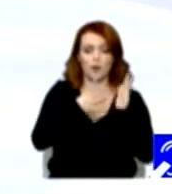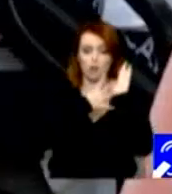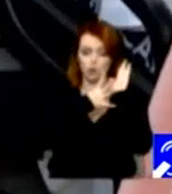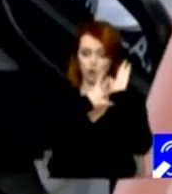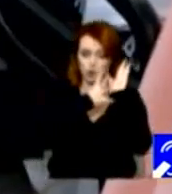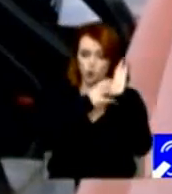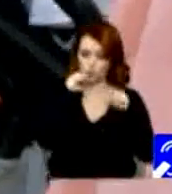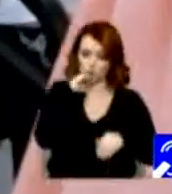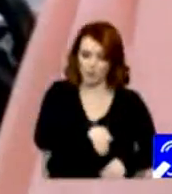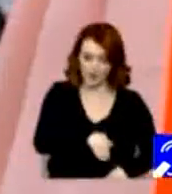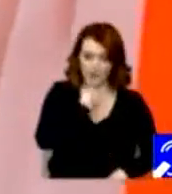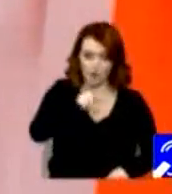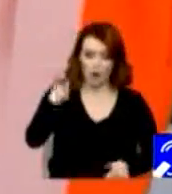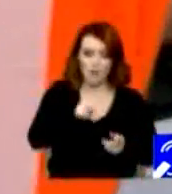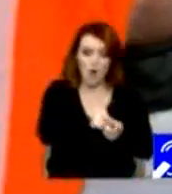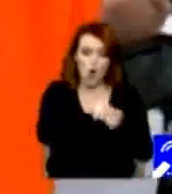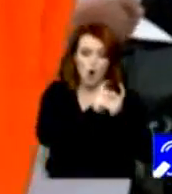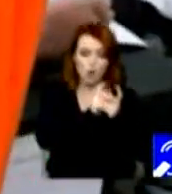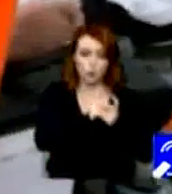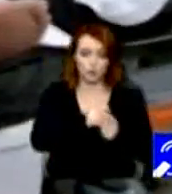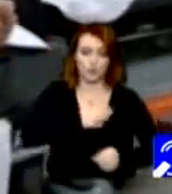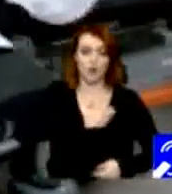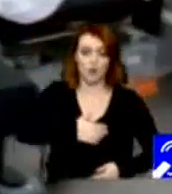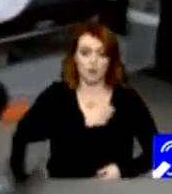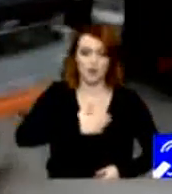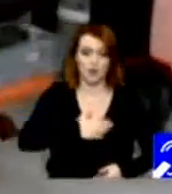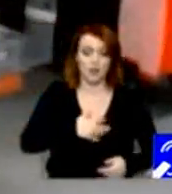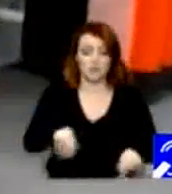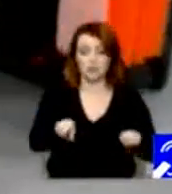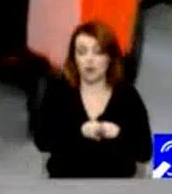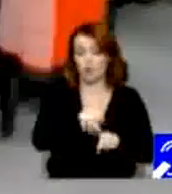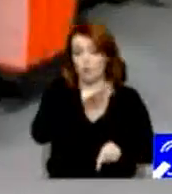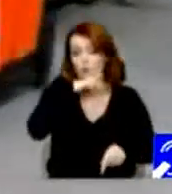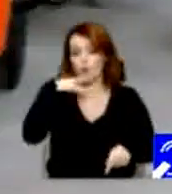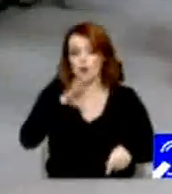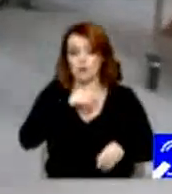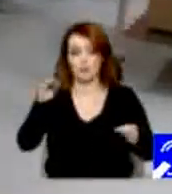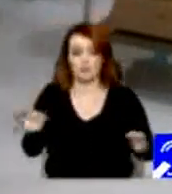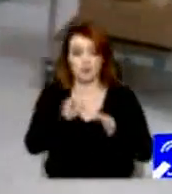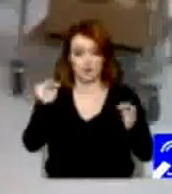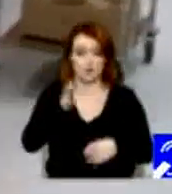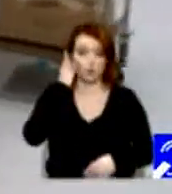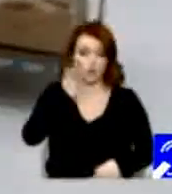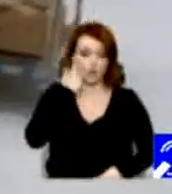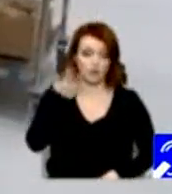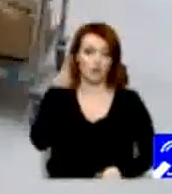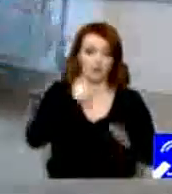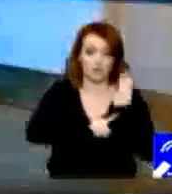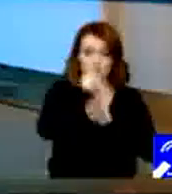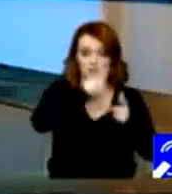luptă pentru fiecare respirație la terapie intensivă este cel mai mare număr înregistrat în România de la începutul pandemiei